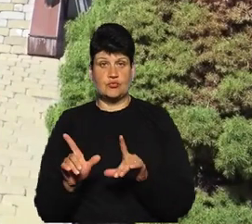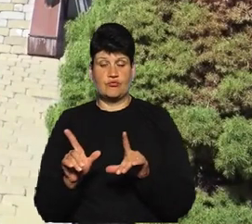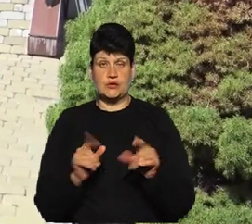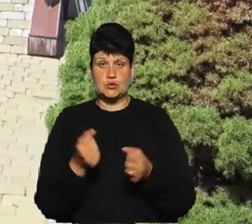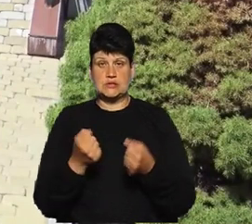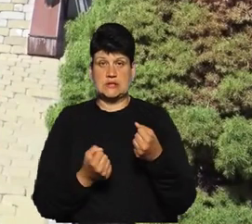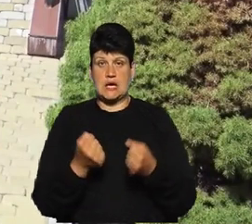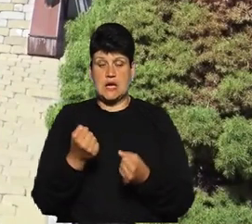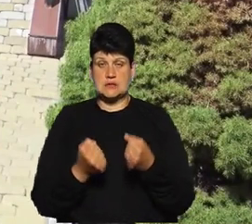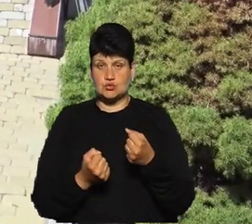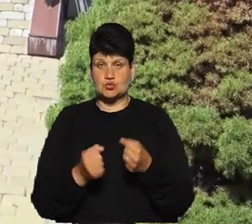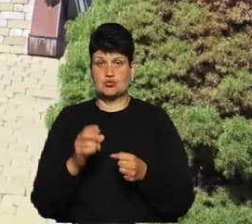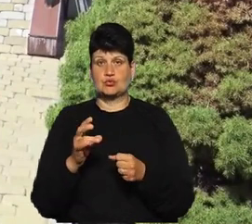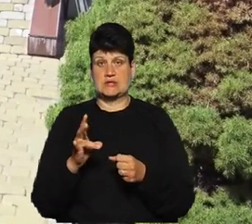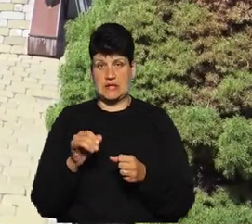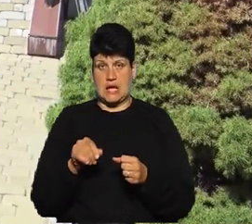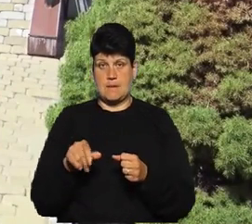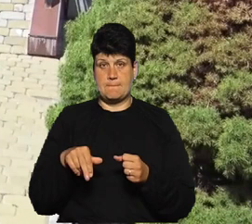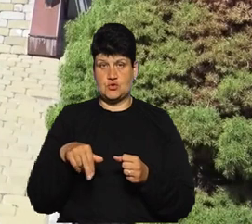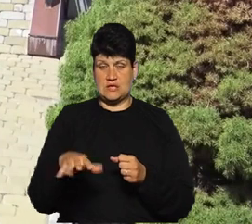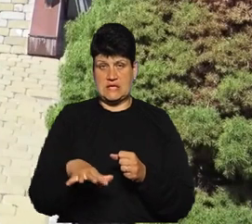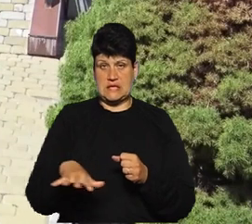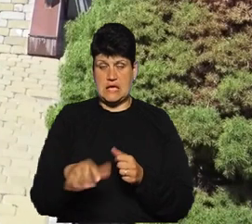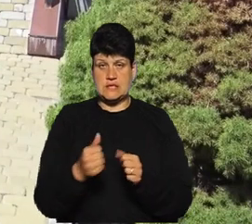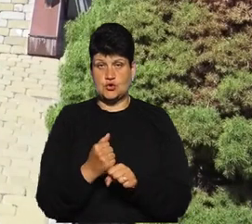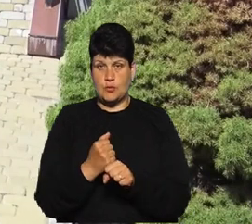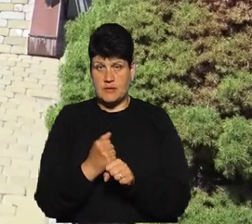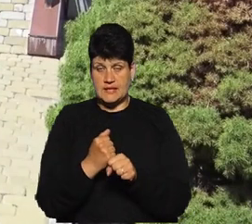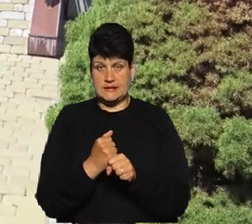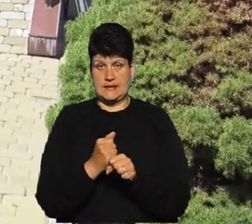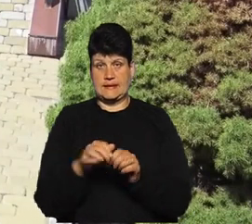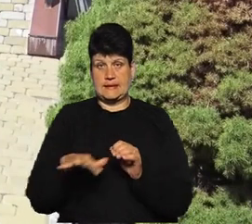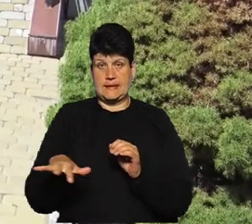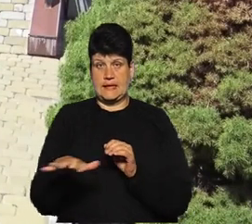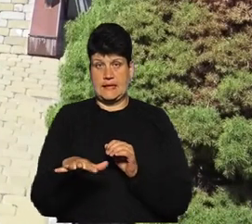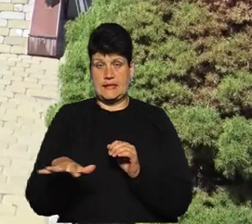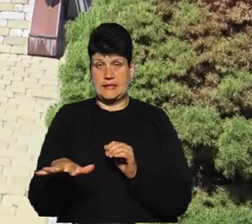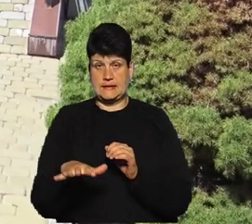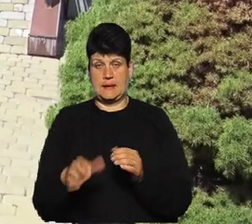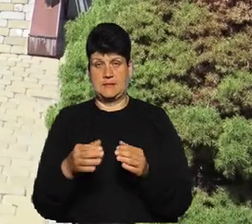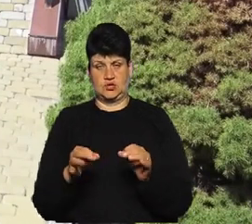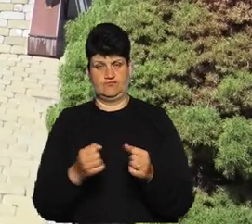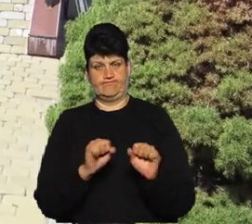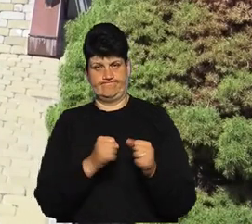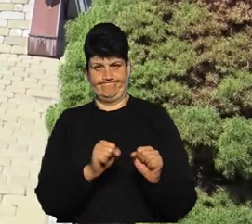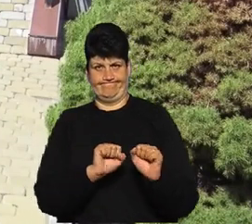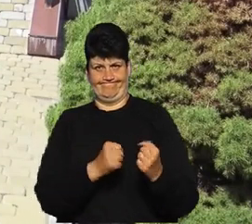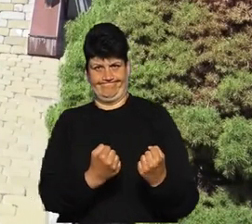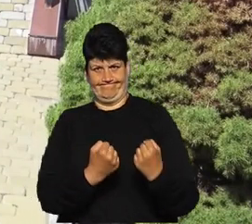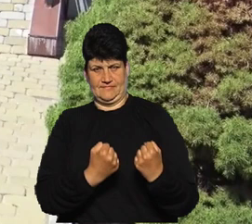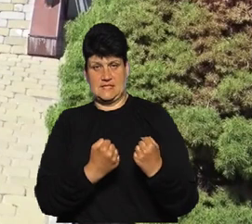транспортного засобу на пішохідній ділянці і зробити прилеглу територію до катедрального нашого собору більш безпечною для